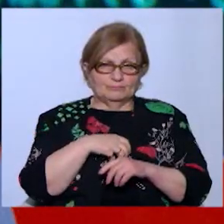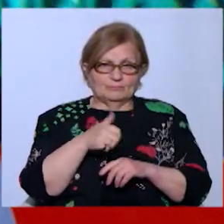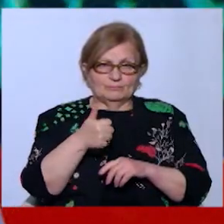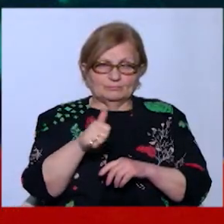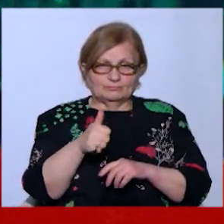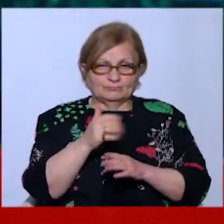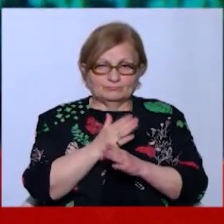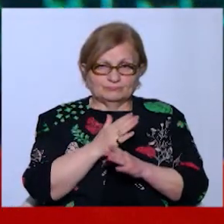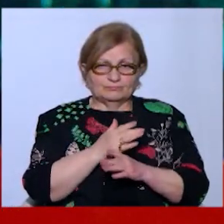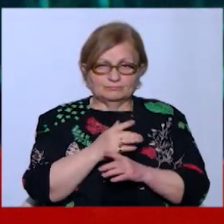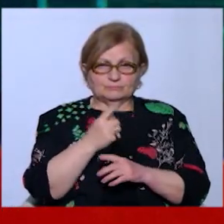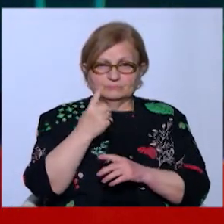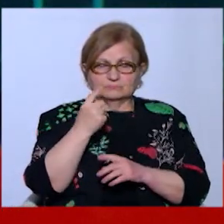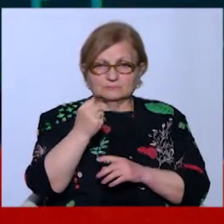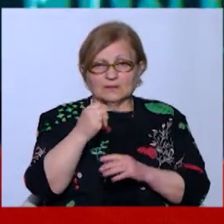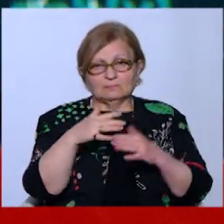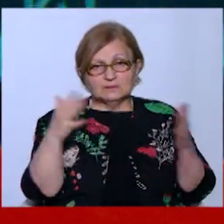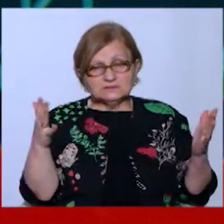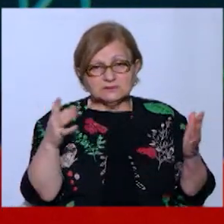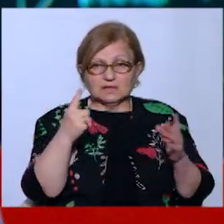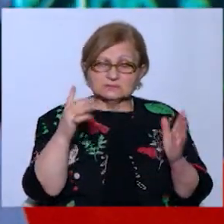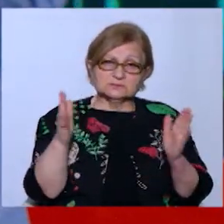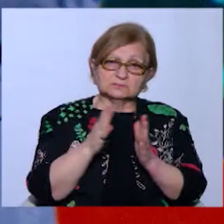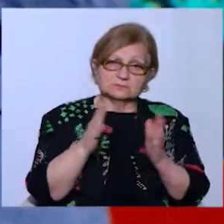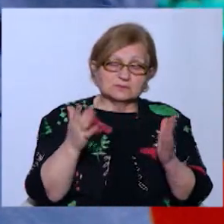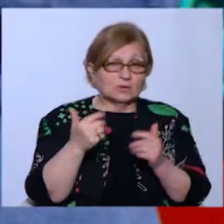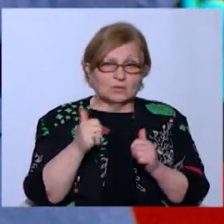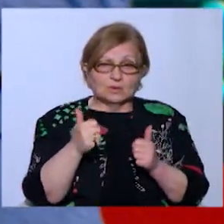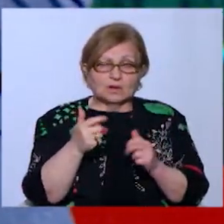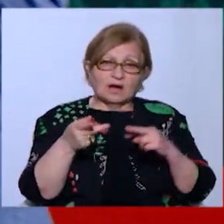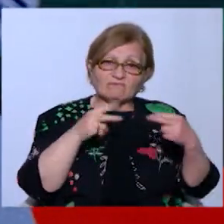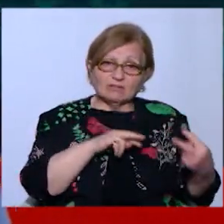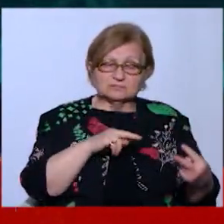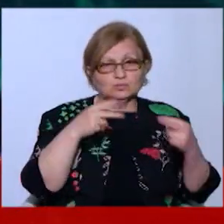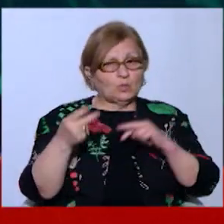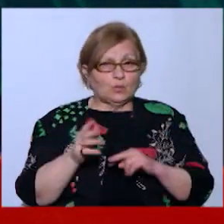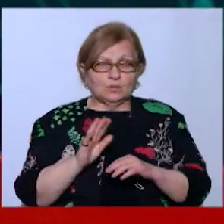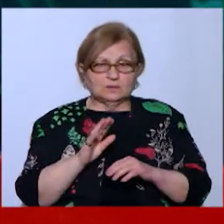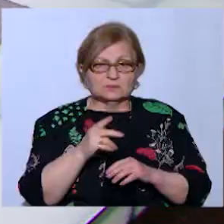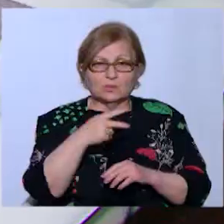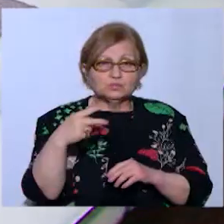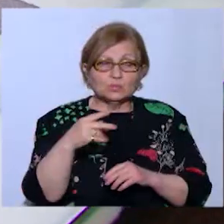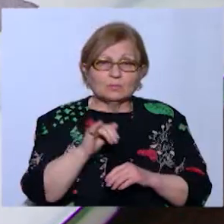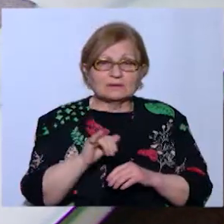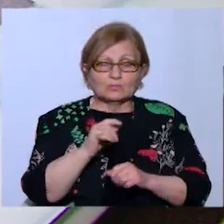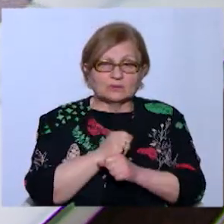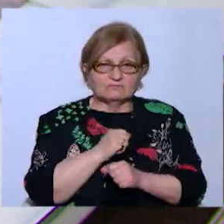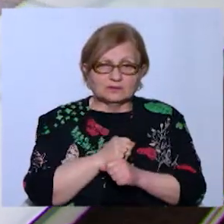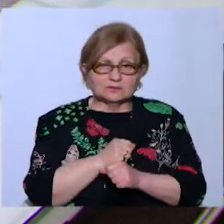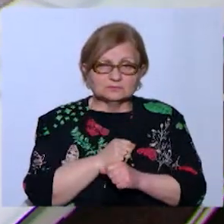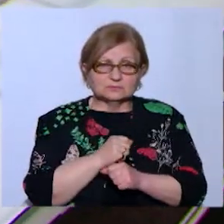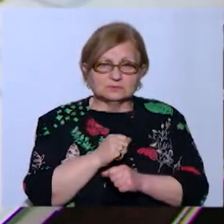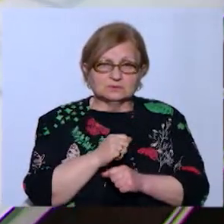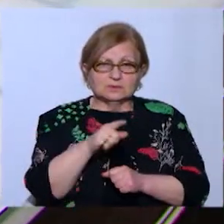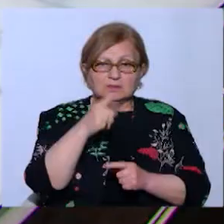ა 1-ზე მეტია თუ 0-სა და 1 შორის არის იმის მიხედვით რომ გადავატრიალოთ თუ არ გადავატრიალოთ უტოლობის ნიშანი და